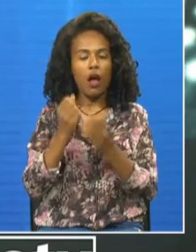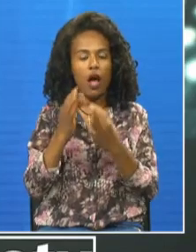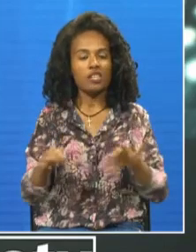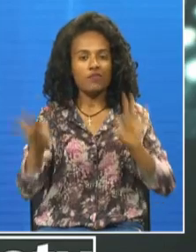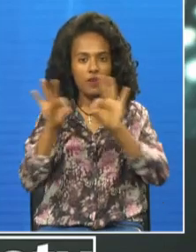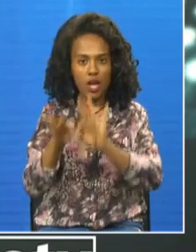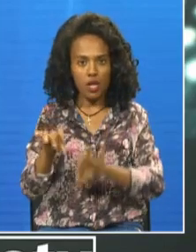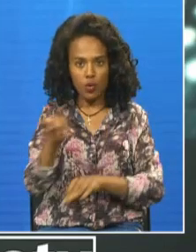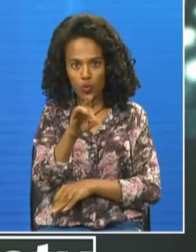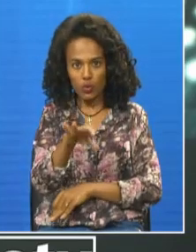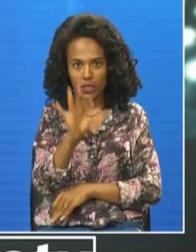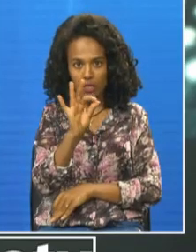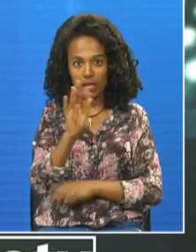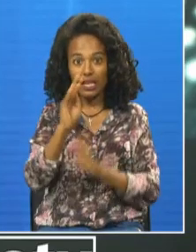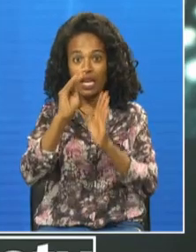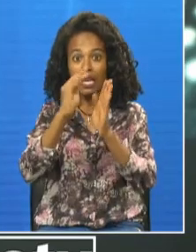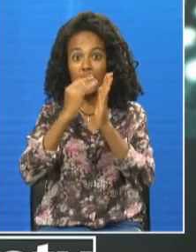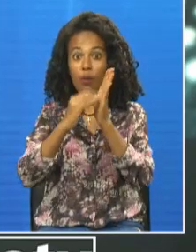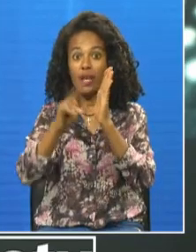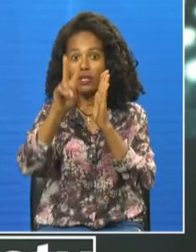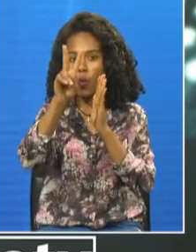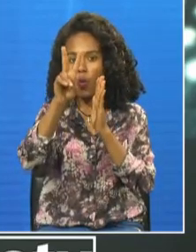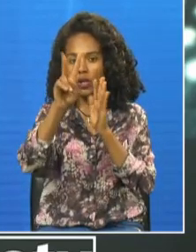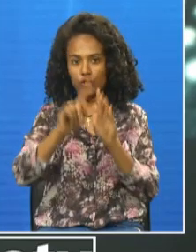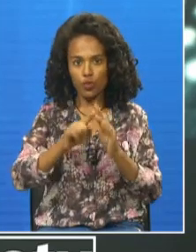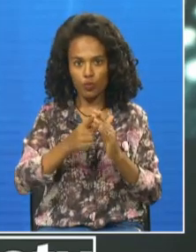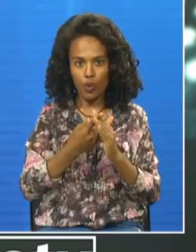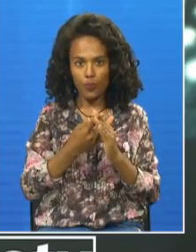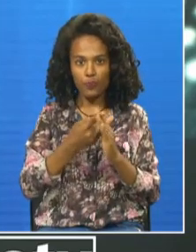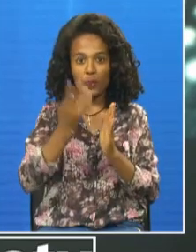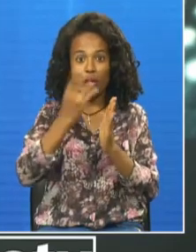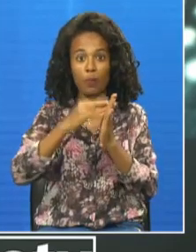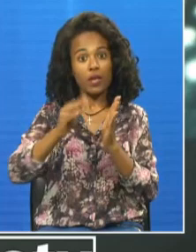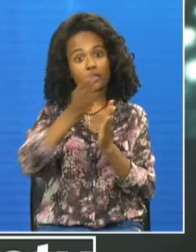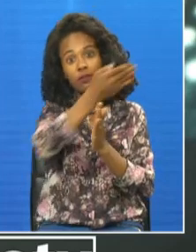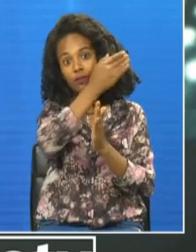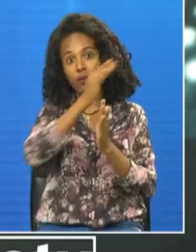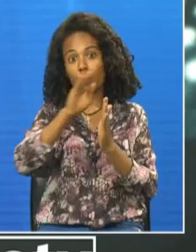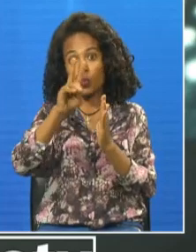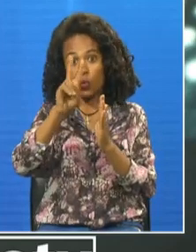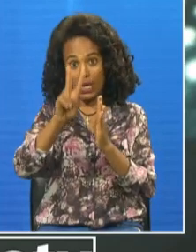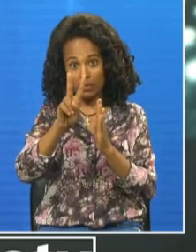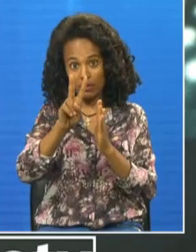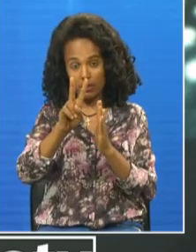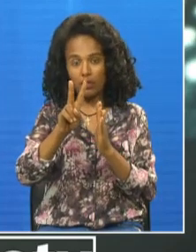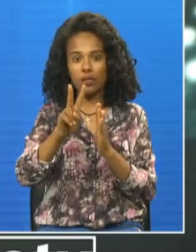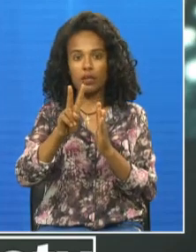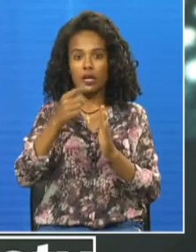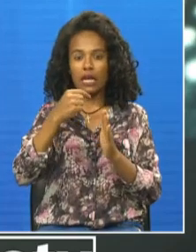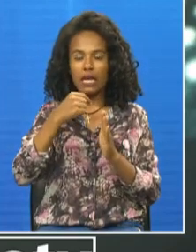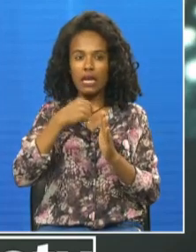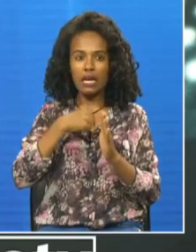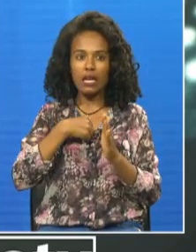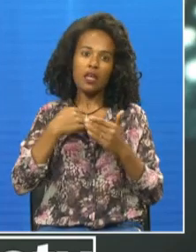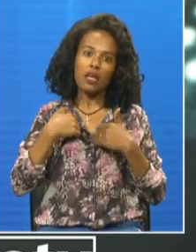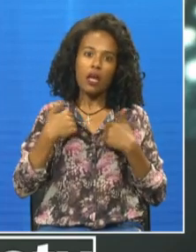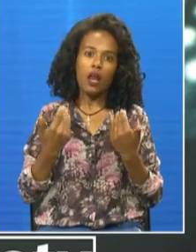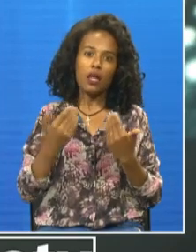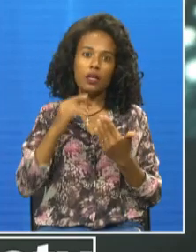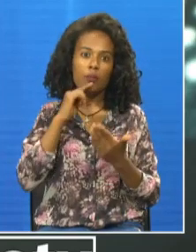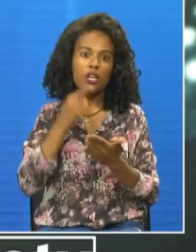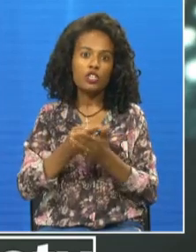በሌላ ዜና የኢትዮጵያ ቤተሰብ መምሪያ ማህበር ማህበራዊ ኃላፊነቱን ለመወጣት በኮቪድ-19 ምክንያት